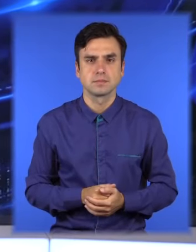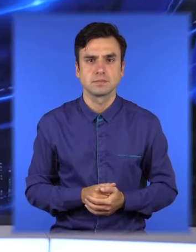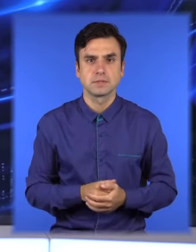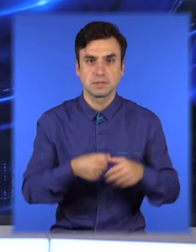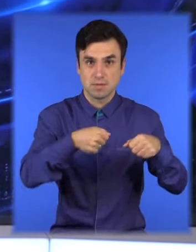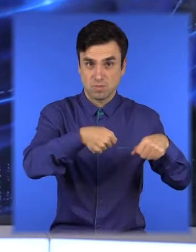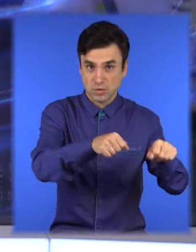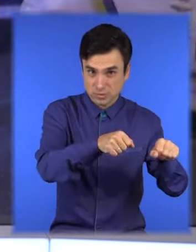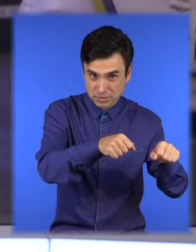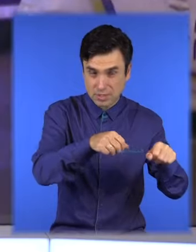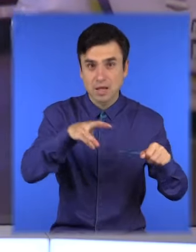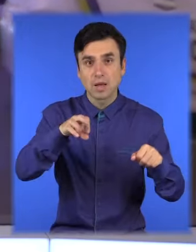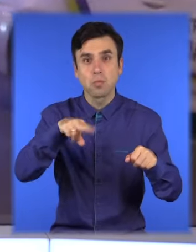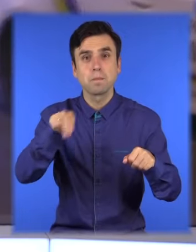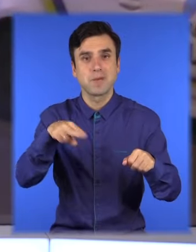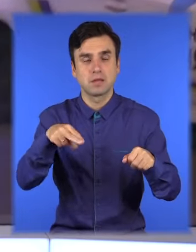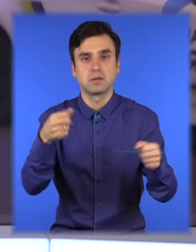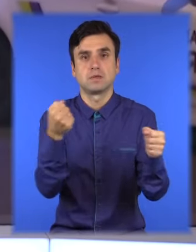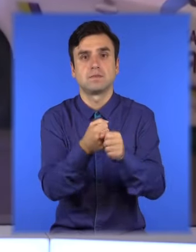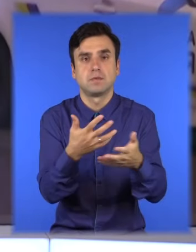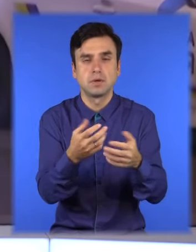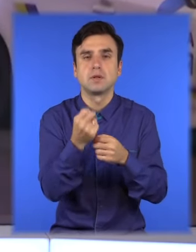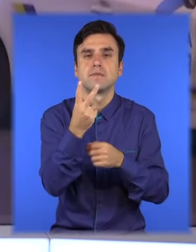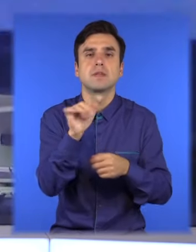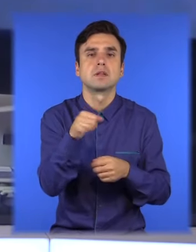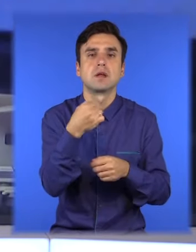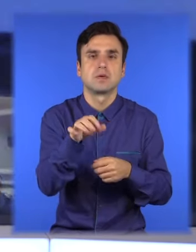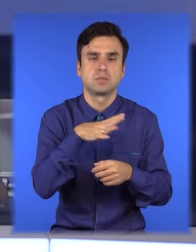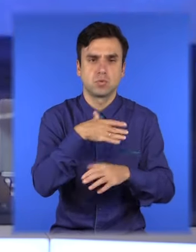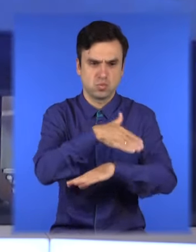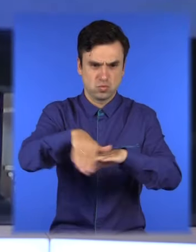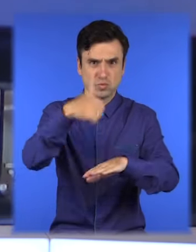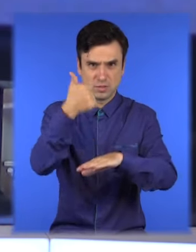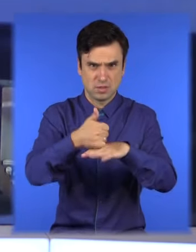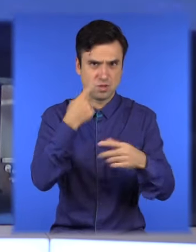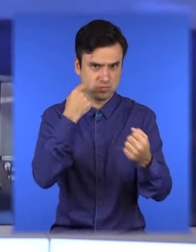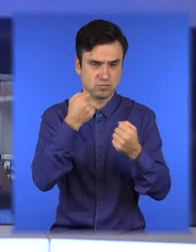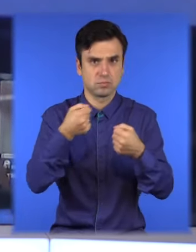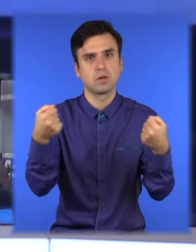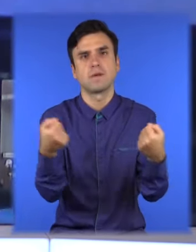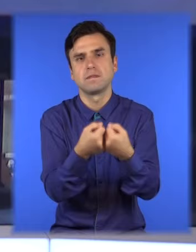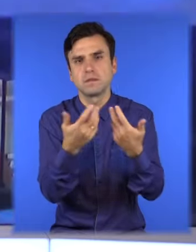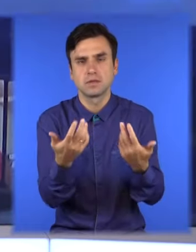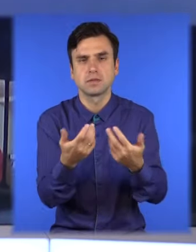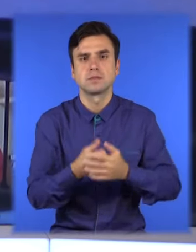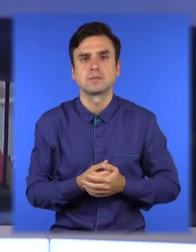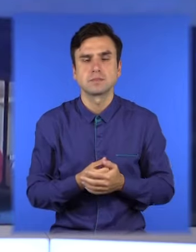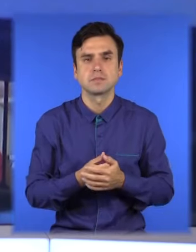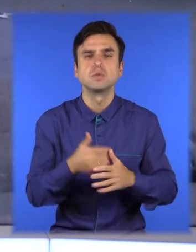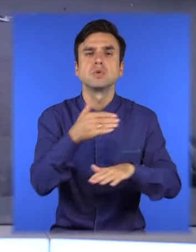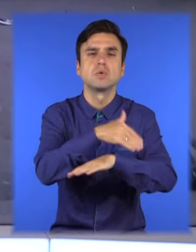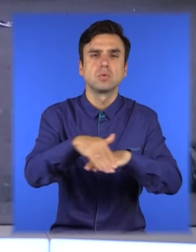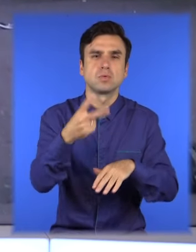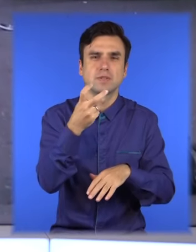Мопед проти мотоцикла. 12 серпня на одному з центральних проспектів Кривого Рогу сталася дорожньо-транспортна пригода. На